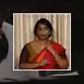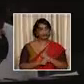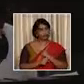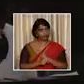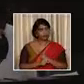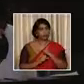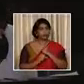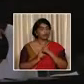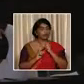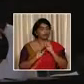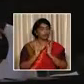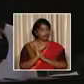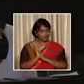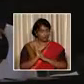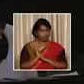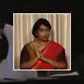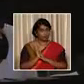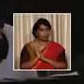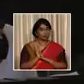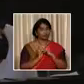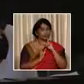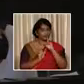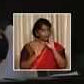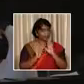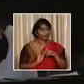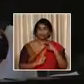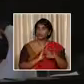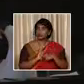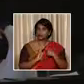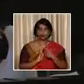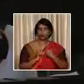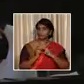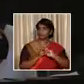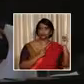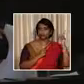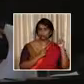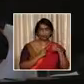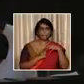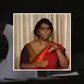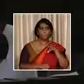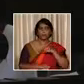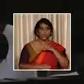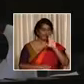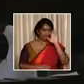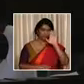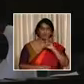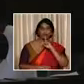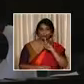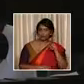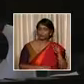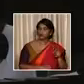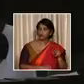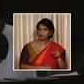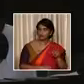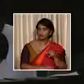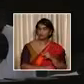குறிப்பிட்டதை இலங்கை மறுதளித்திருக்கிறது இலங்கை ஏற்றுக்கொள்ள முடியாது என்று சொல்லியிருக்கிறது இந்த நாட்டிலே பகிரங்கமாக உலகம் முழுக்க தெரிந்த ஒரு